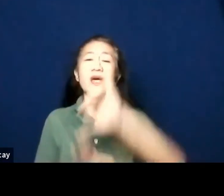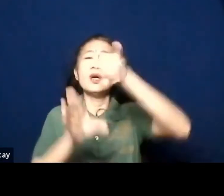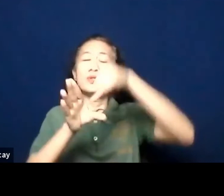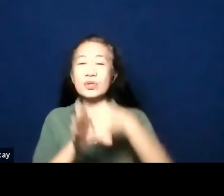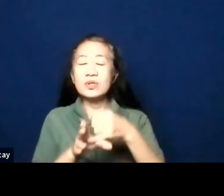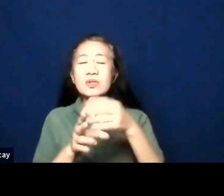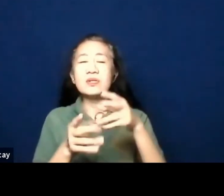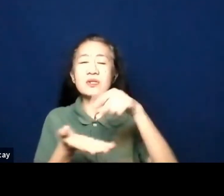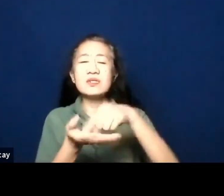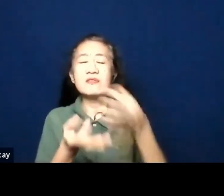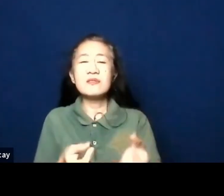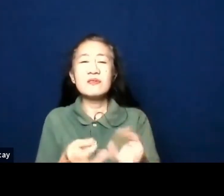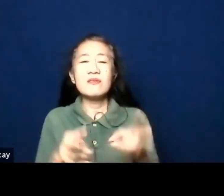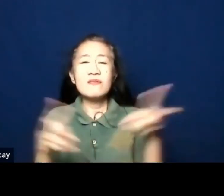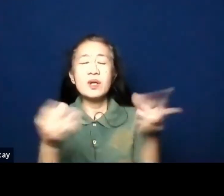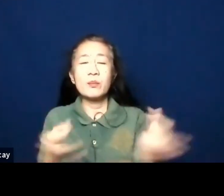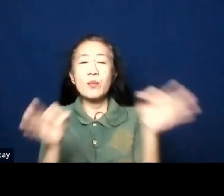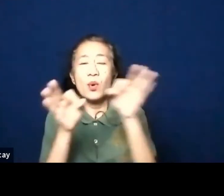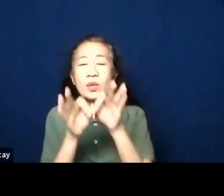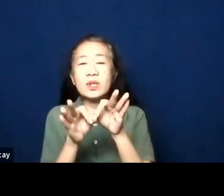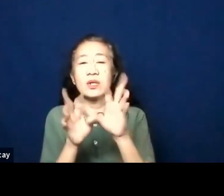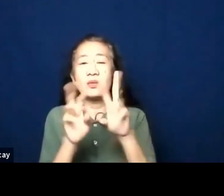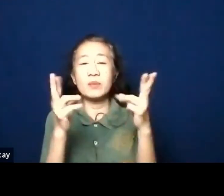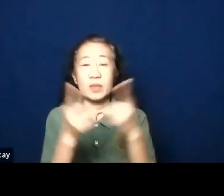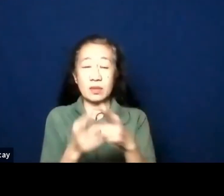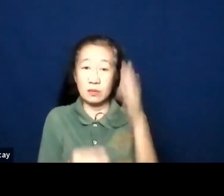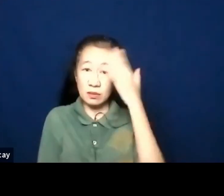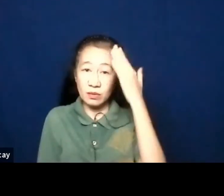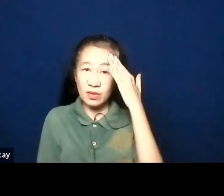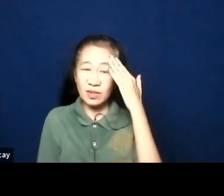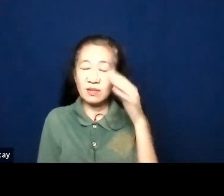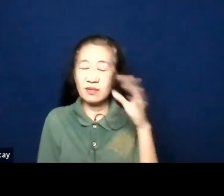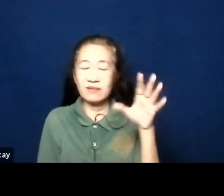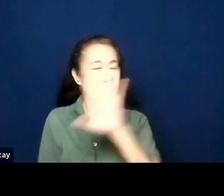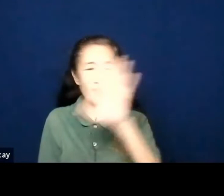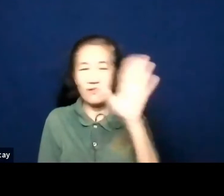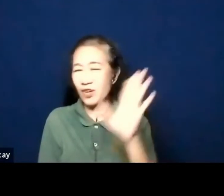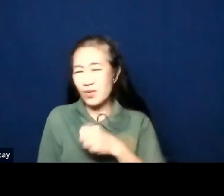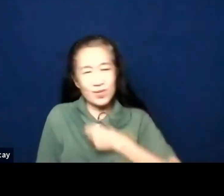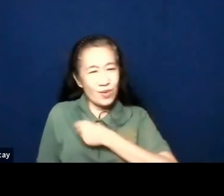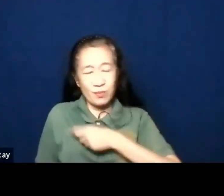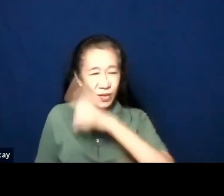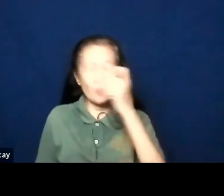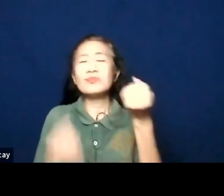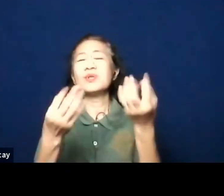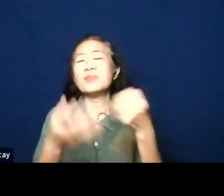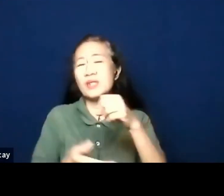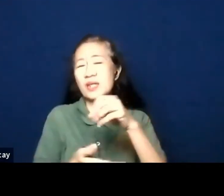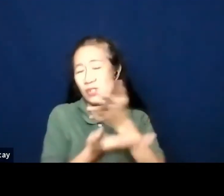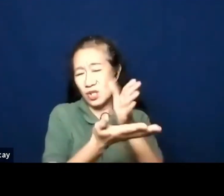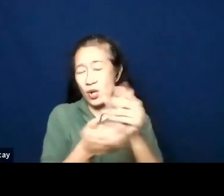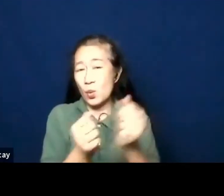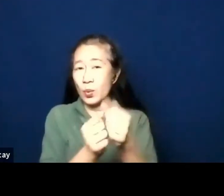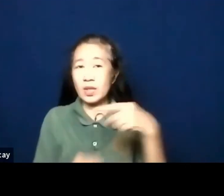napakahalagang webinar. And I'm sure hindi kayo magsisisi dahil ang dami ngang ibinahagi sa atin. No?